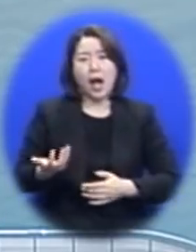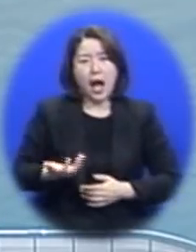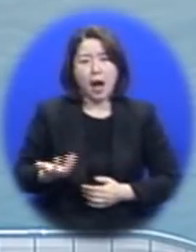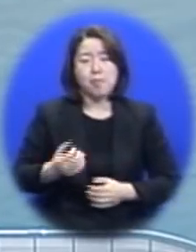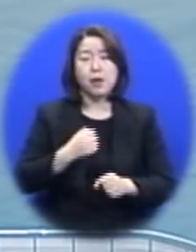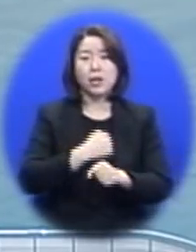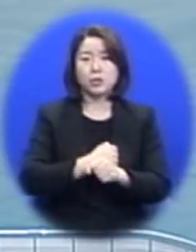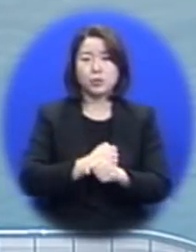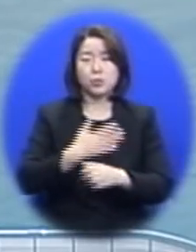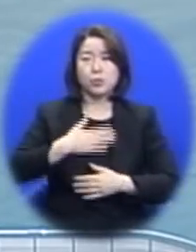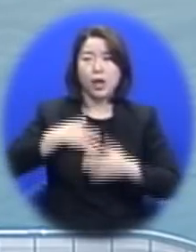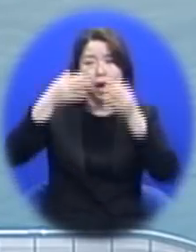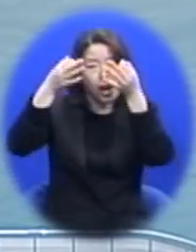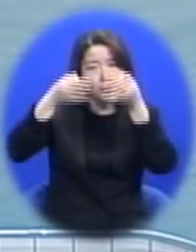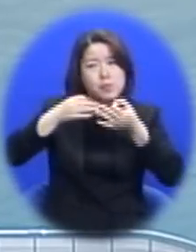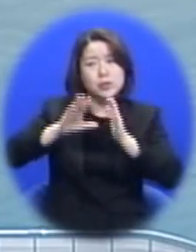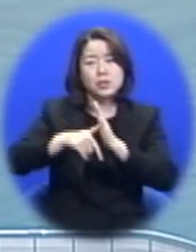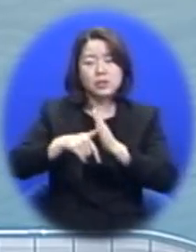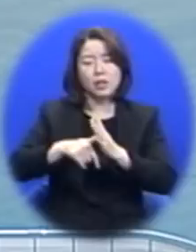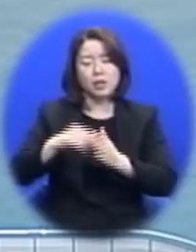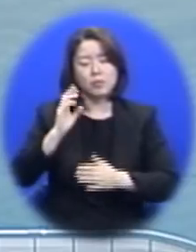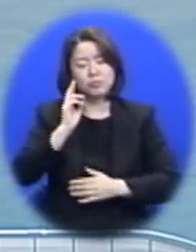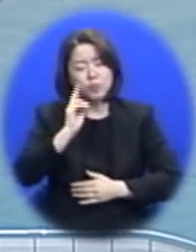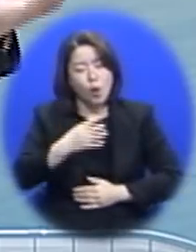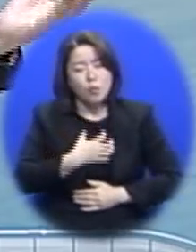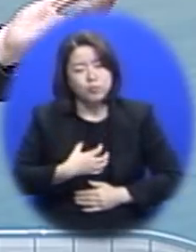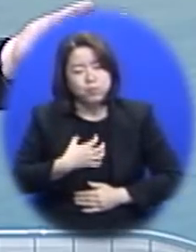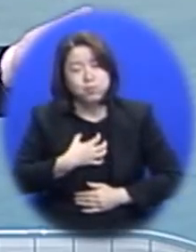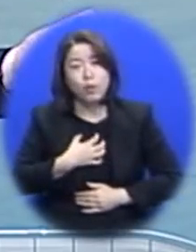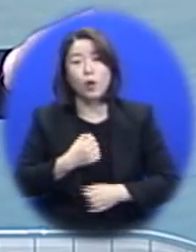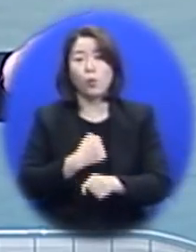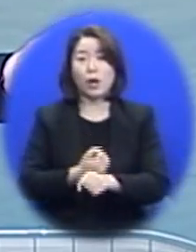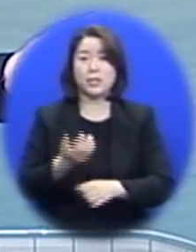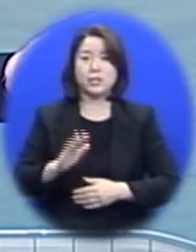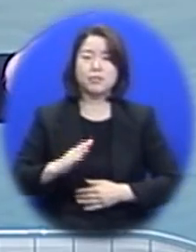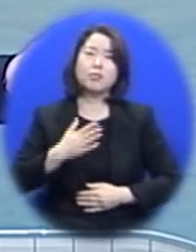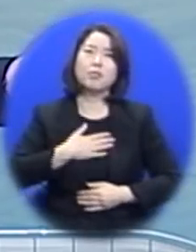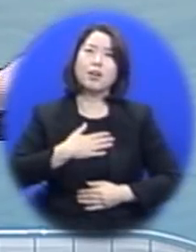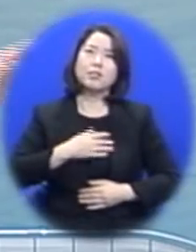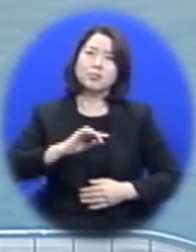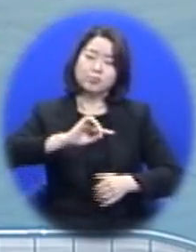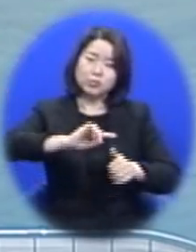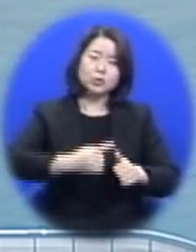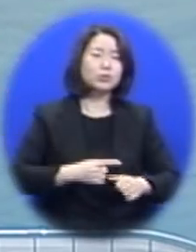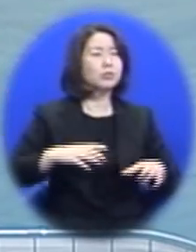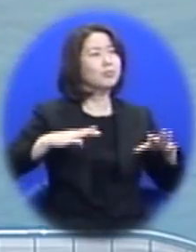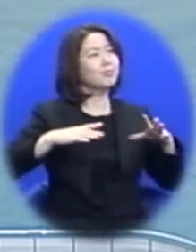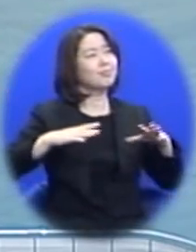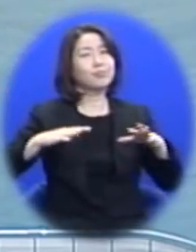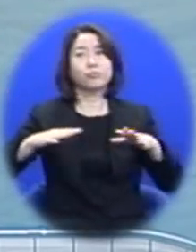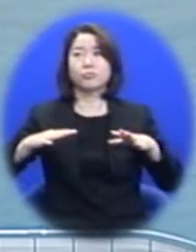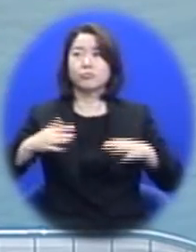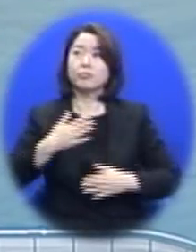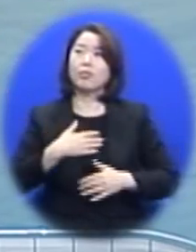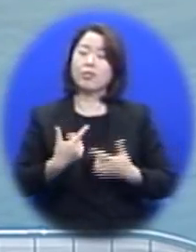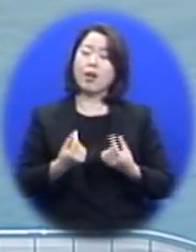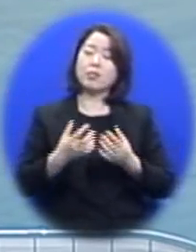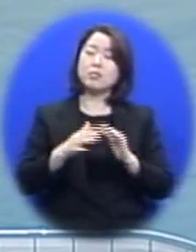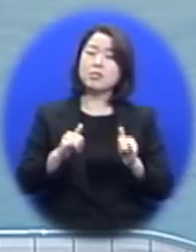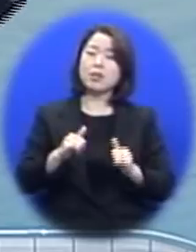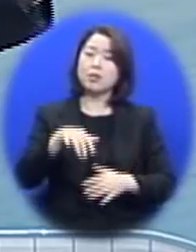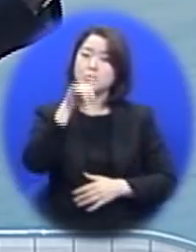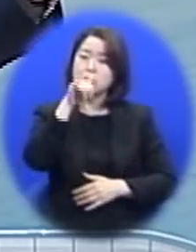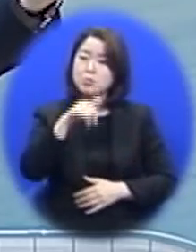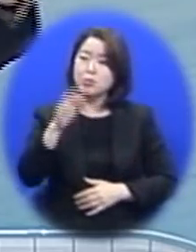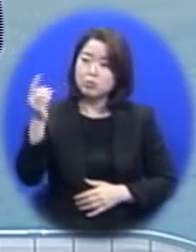보면서 하나님은 너무너무 괴로워하시는데 나는 스스로 자랑해요. 나 같은 사람 있으면 나와보라요. 그래.